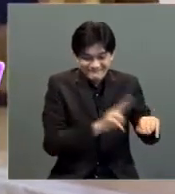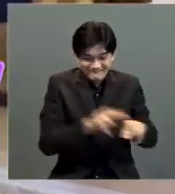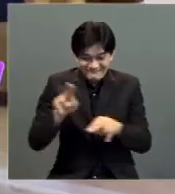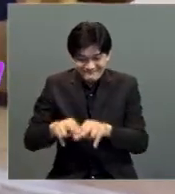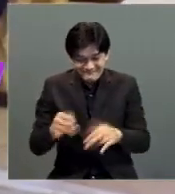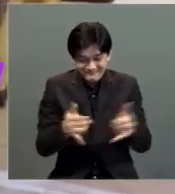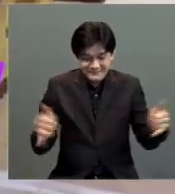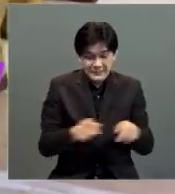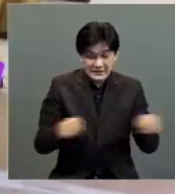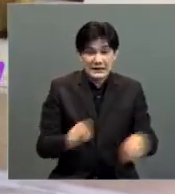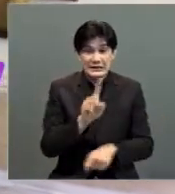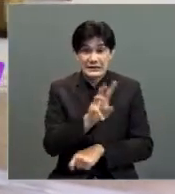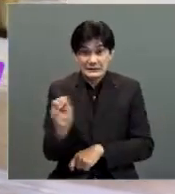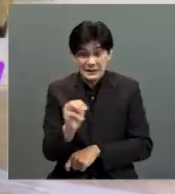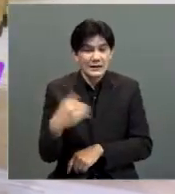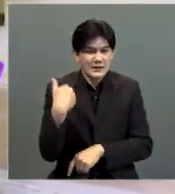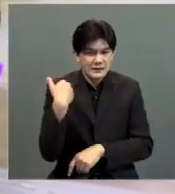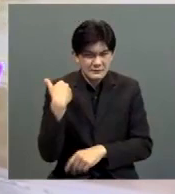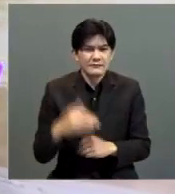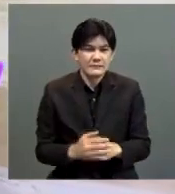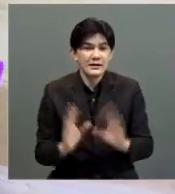คนนะครับแต่ว่าท่านยกรัฐมนตรีพลเอกประยุทธ์จันทร์โอชายังคงเข้ามาเป็นไปหน้าที่ภายในรัฐบาลเป็นปกติแล้วก็เป็นประธานการประชุมสปกในวันนี้ด้วยนะครับโดยมีผู้รับผิดชอบแต่ละด้านที่เห็นเนี่ยนะครับก็จะมีระยะอาจจะเนี่ยเก้าอี้ห่างกันอย่างน้อย1เมตร